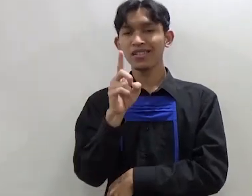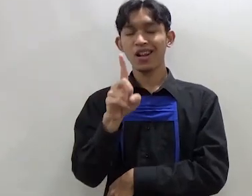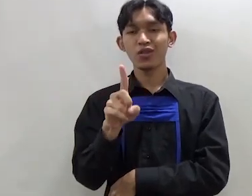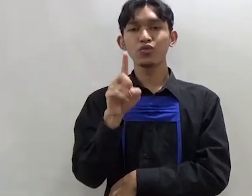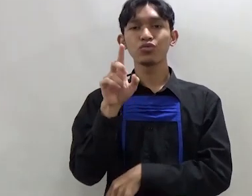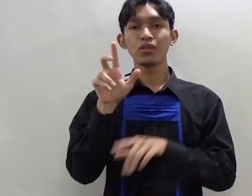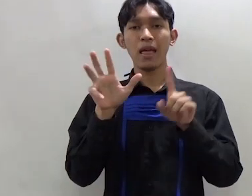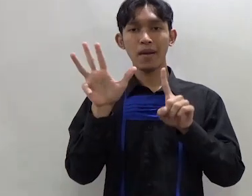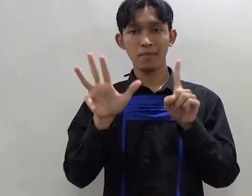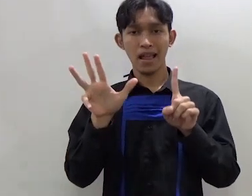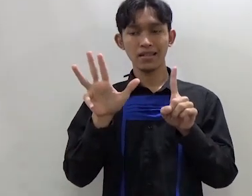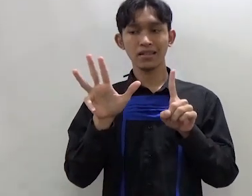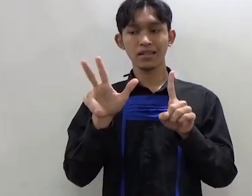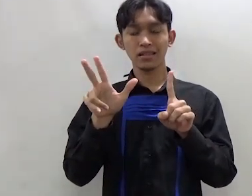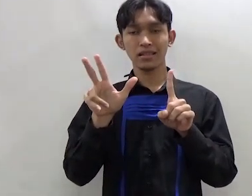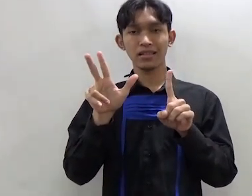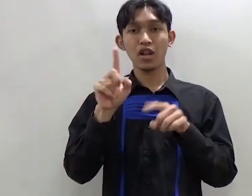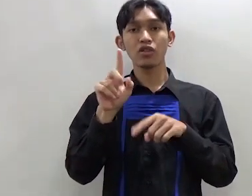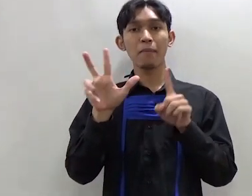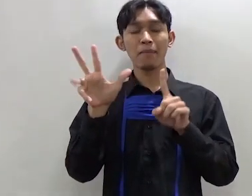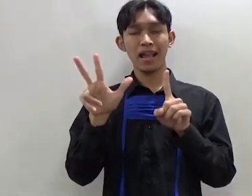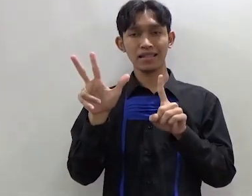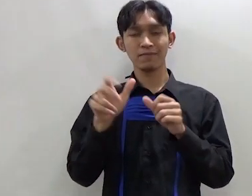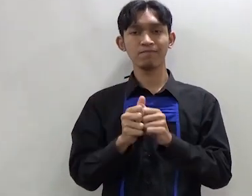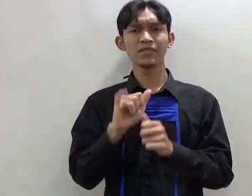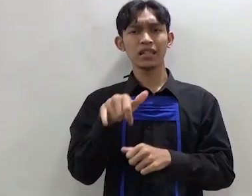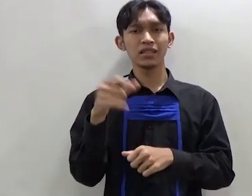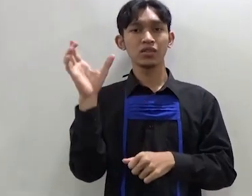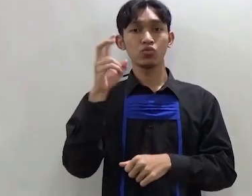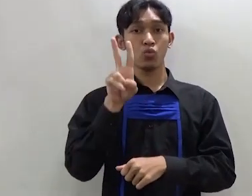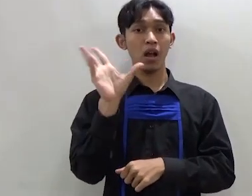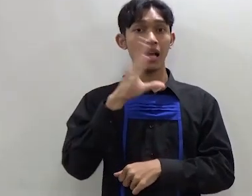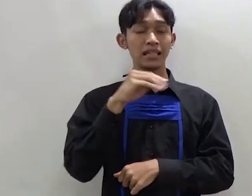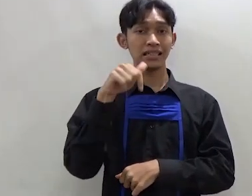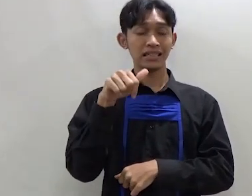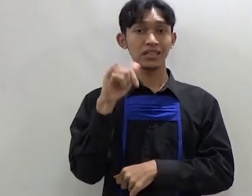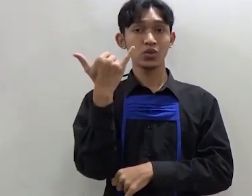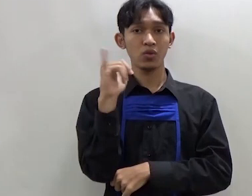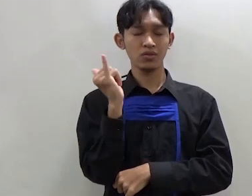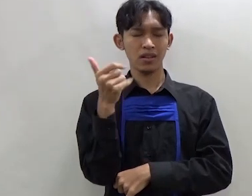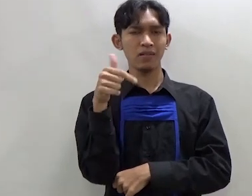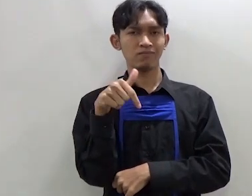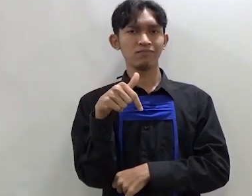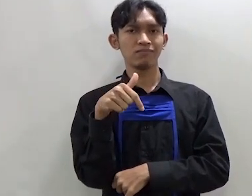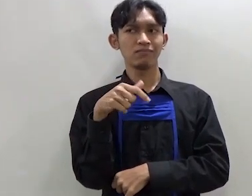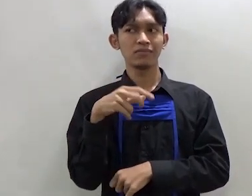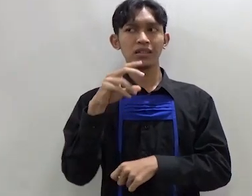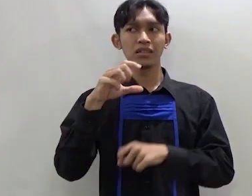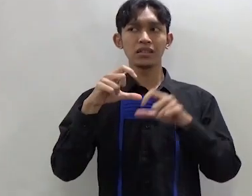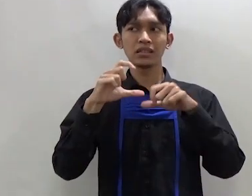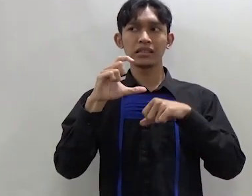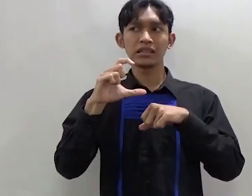masuk 83 sampel dengan hasil diumumkan seperti yang telah disampaikan sebelumnya.